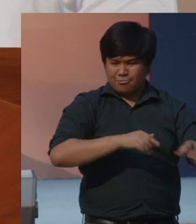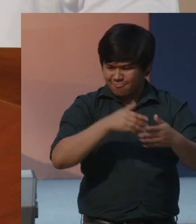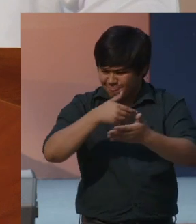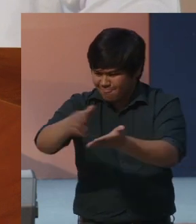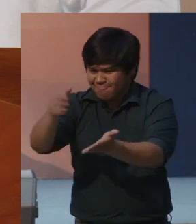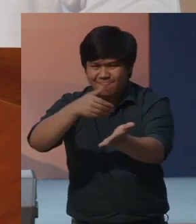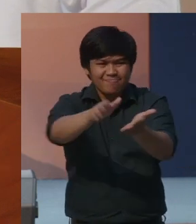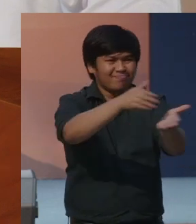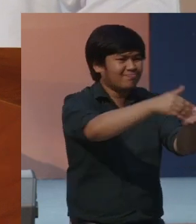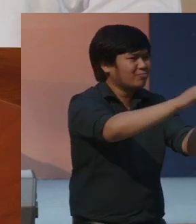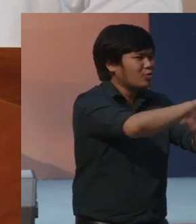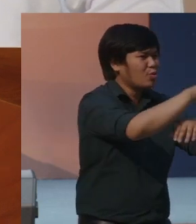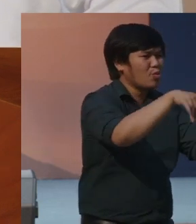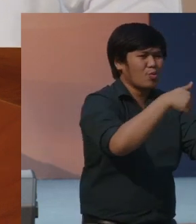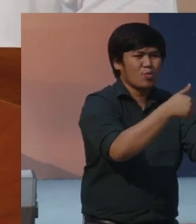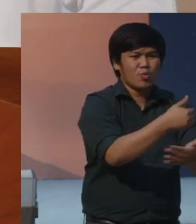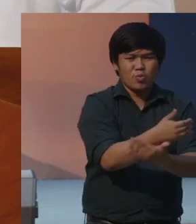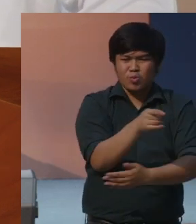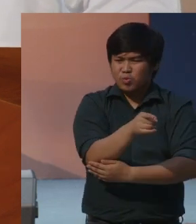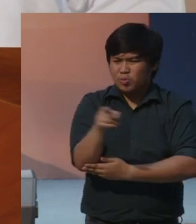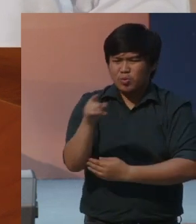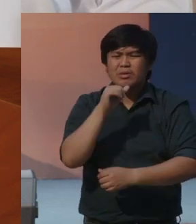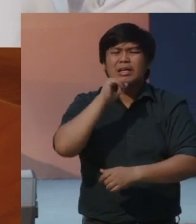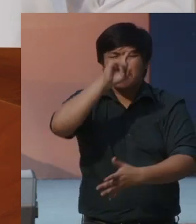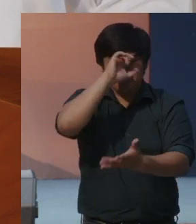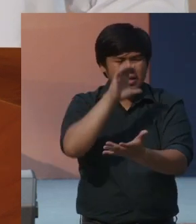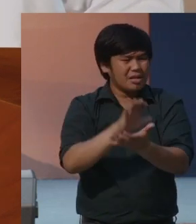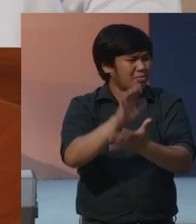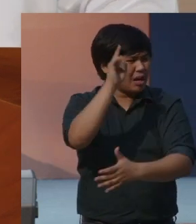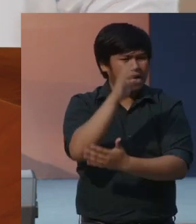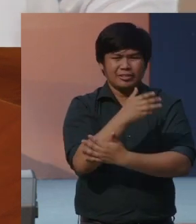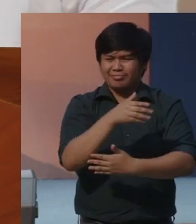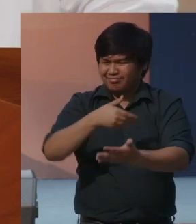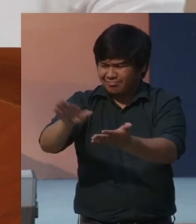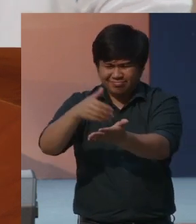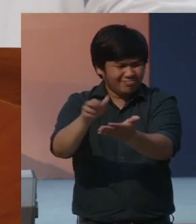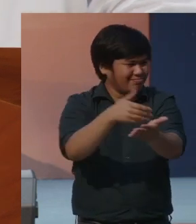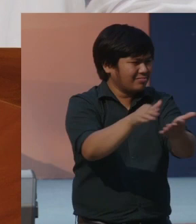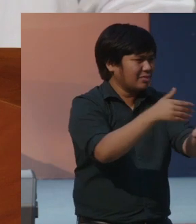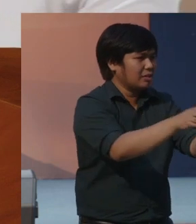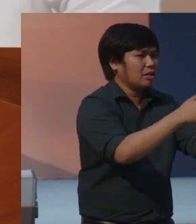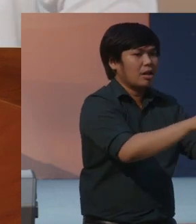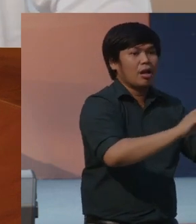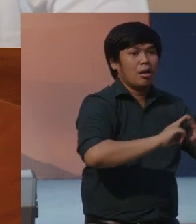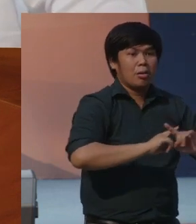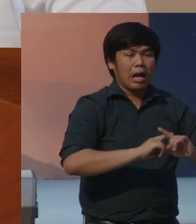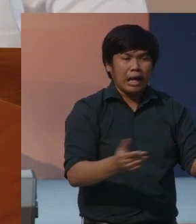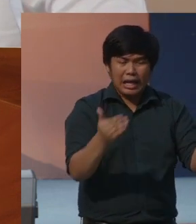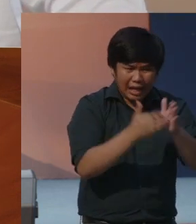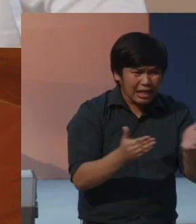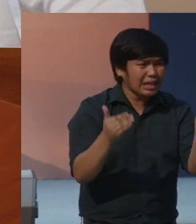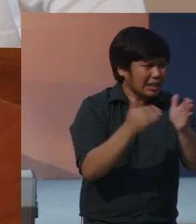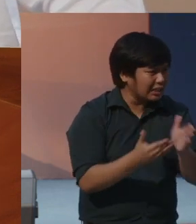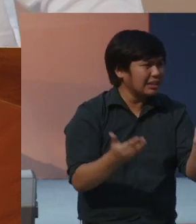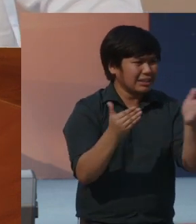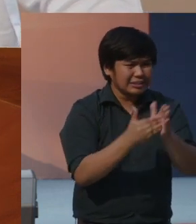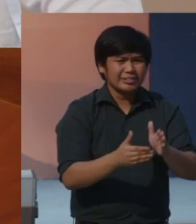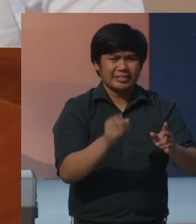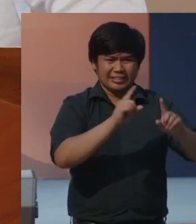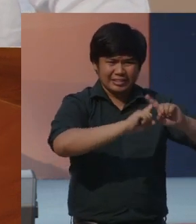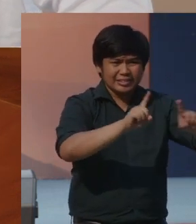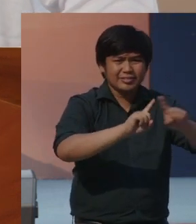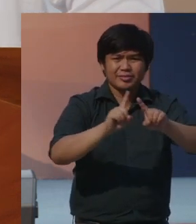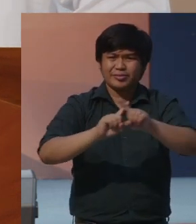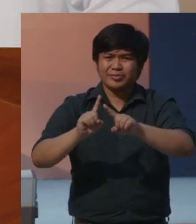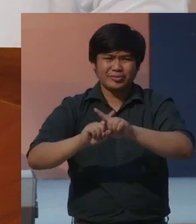ko ang mga bansang yan. Sa Exodus 33, sa Deuteronomy 7, sa Psalm 44, inulit niya. Iba-ibang listahan ko